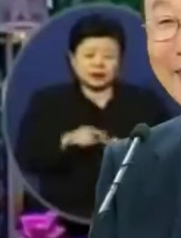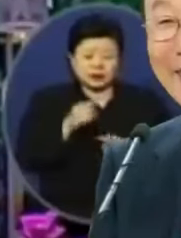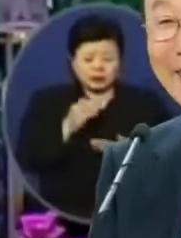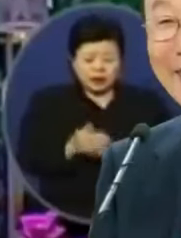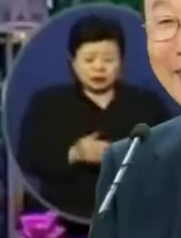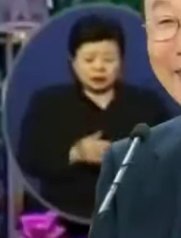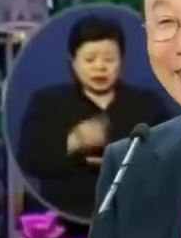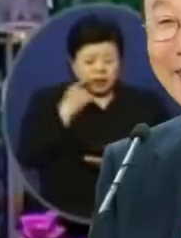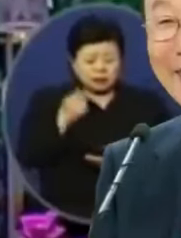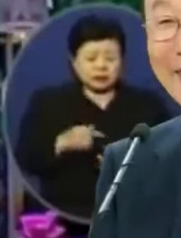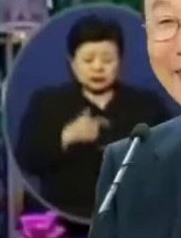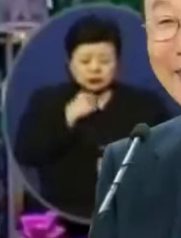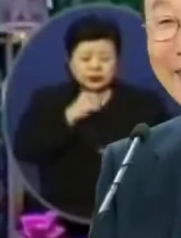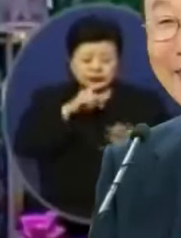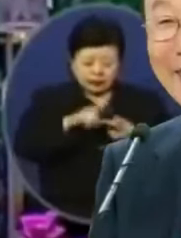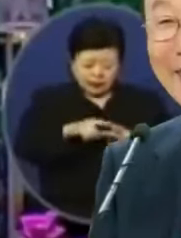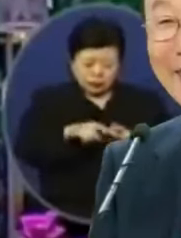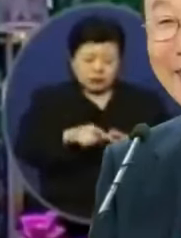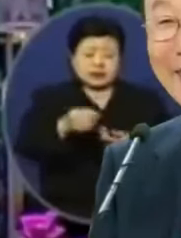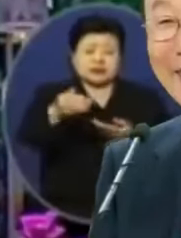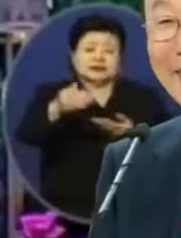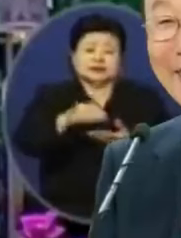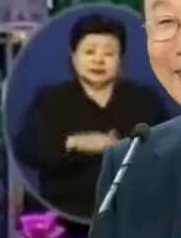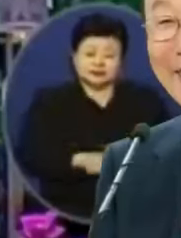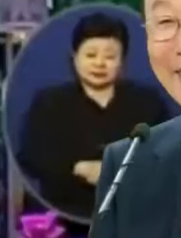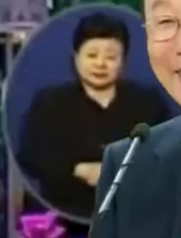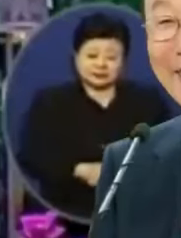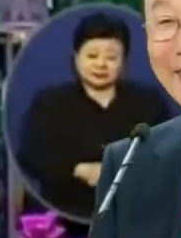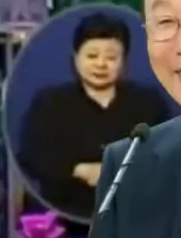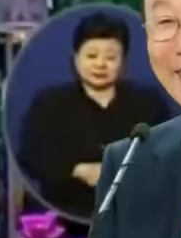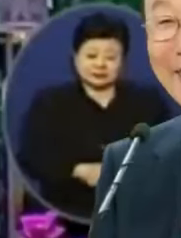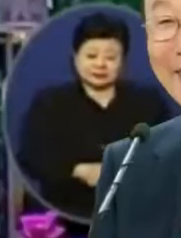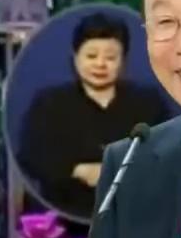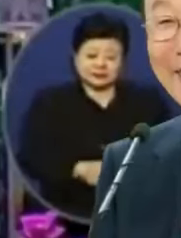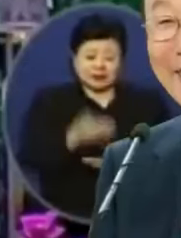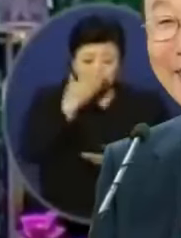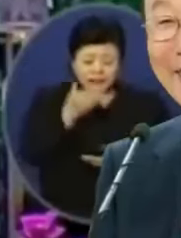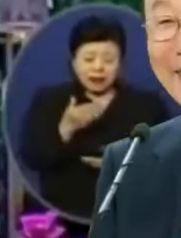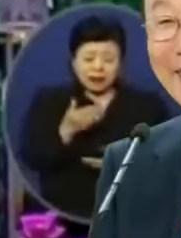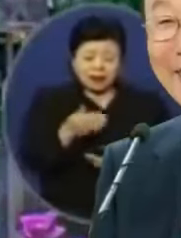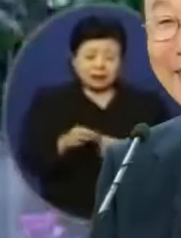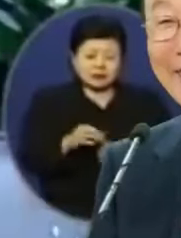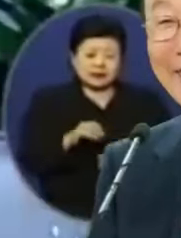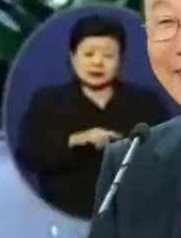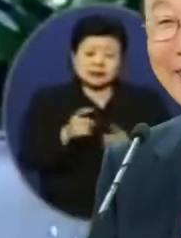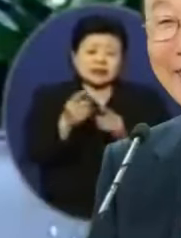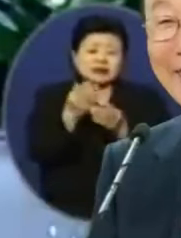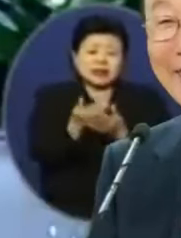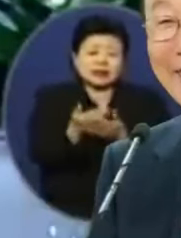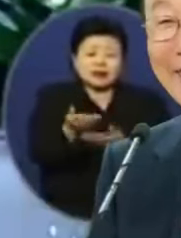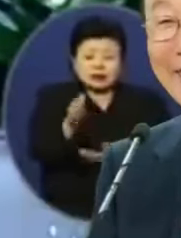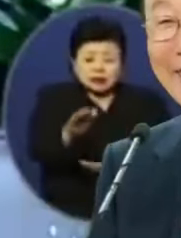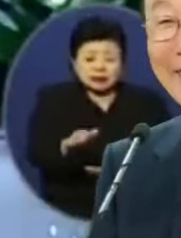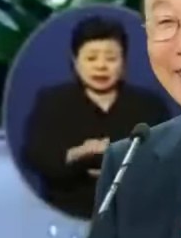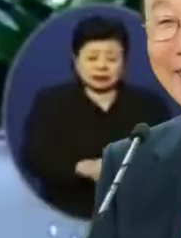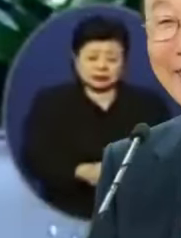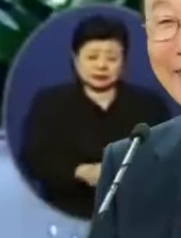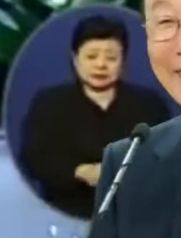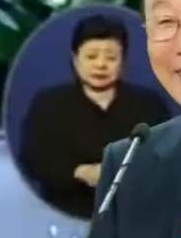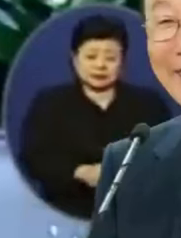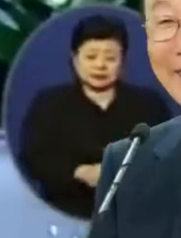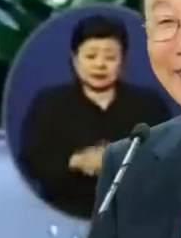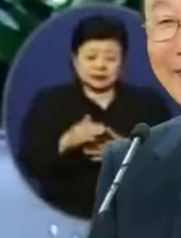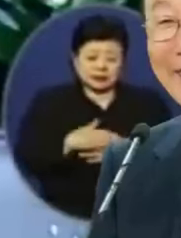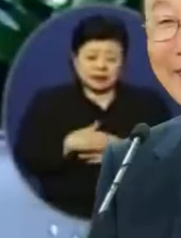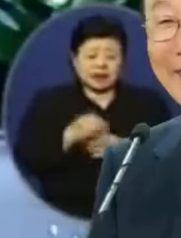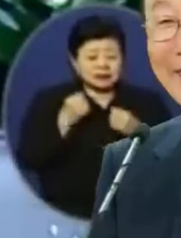마옵시고 아버지의 원대로 하옵소서. 할 수만 있으면 살려주십시오. 그러나